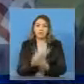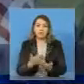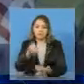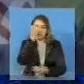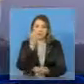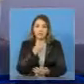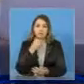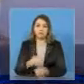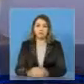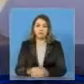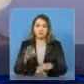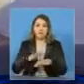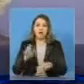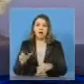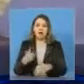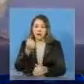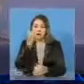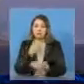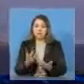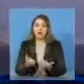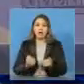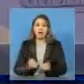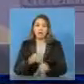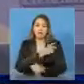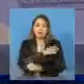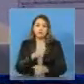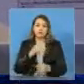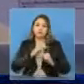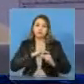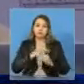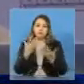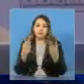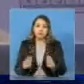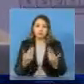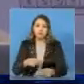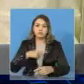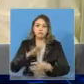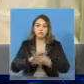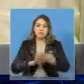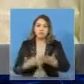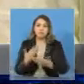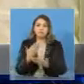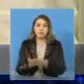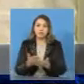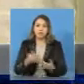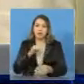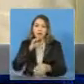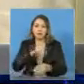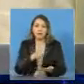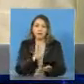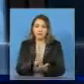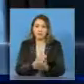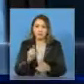алғысымды білдіремін. Науқастардан алғыс алып, жолы болған дәрігердің жұмыс күні осылайша жалғасып жатыр. Мұндай тәжірибелі мамандар